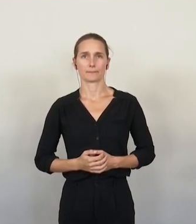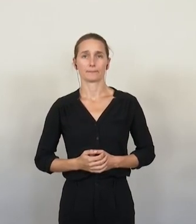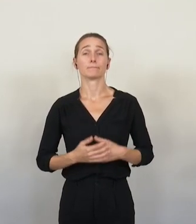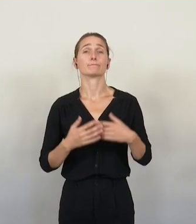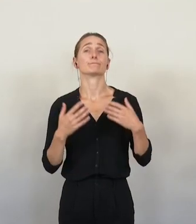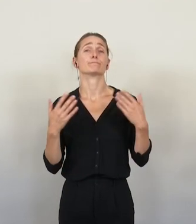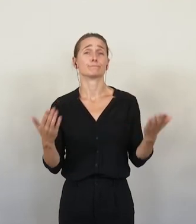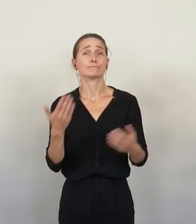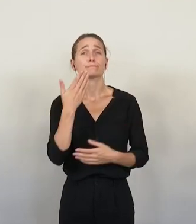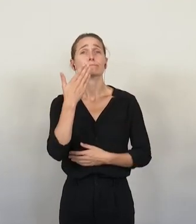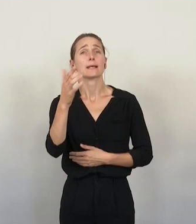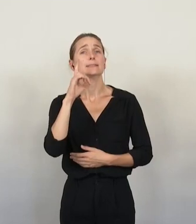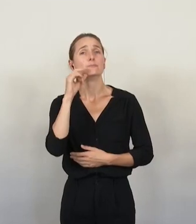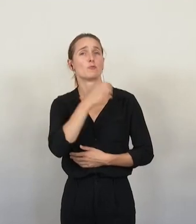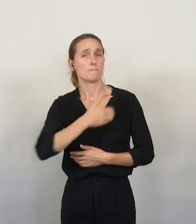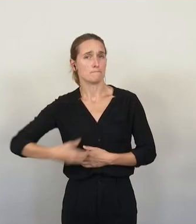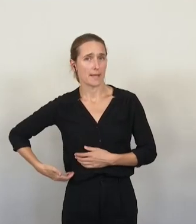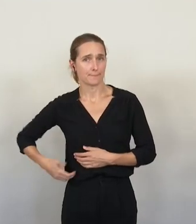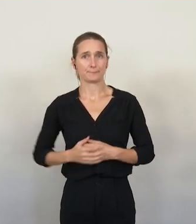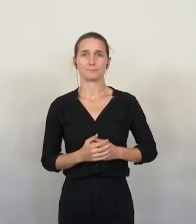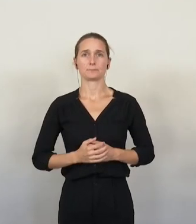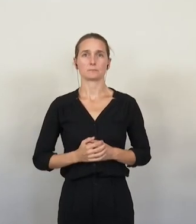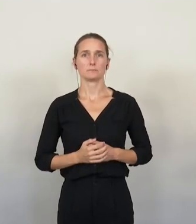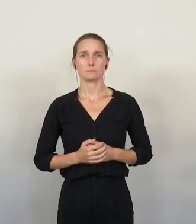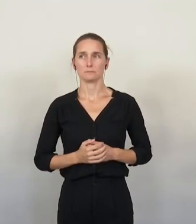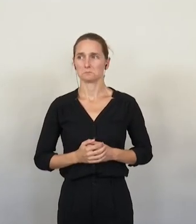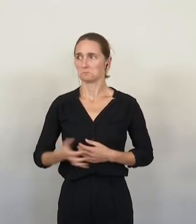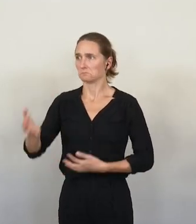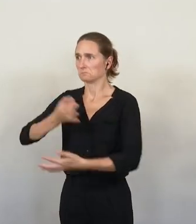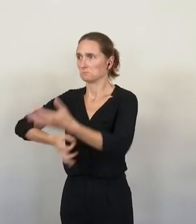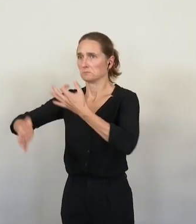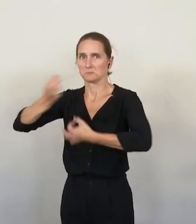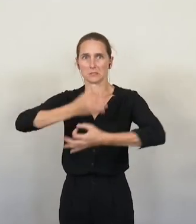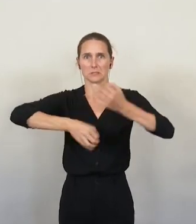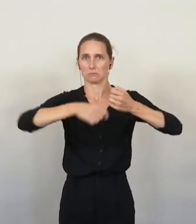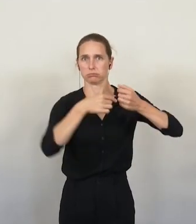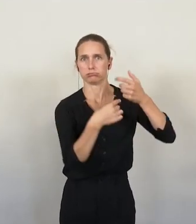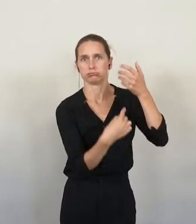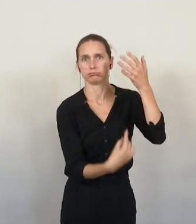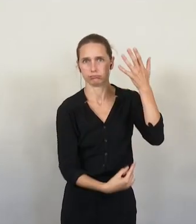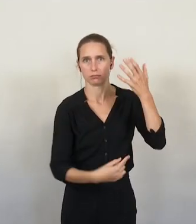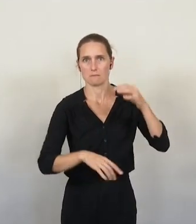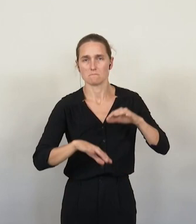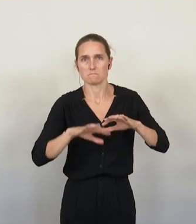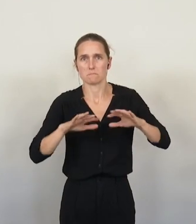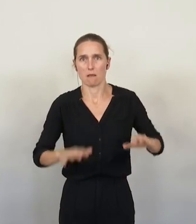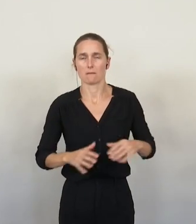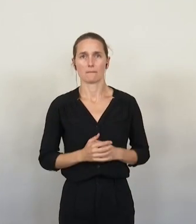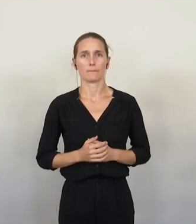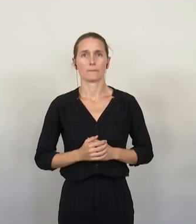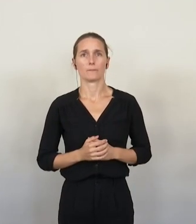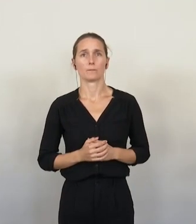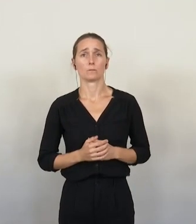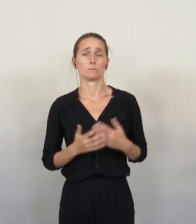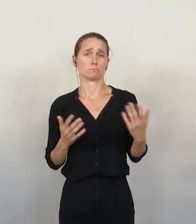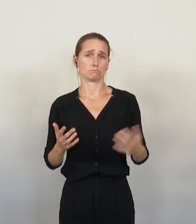oui merci Monsieur le Maire euh beaucoup de choses qui ont été dites euh voilà non